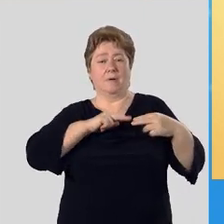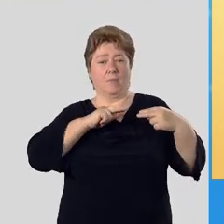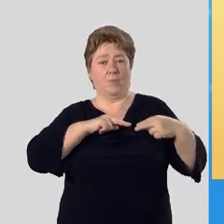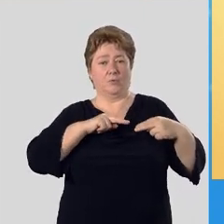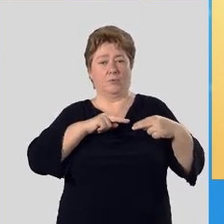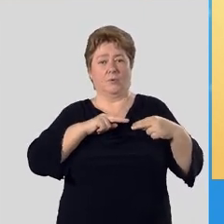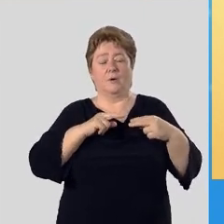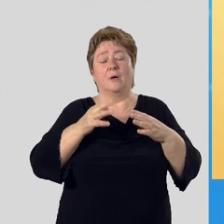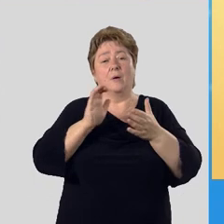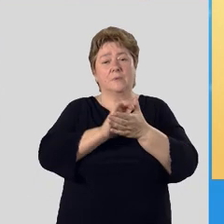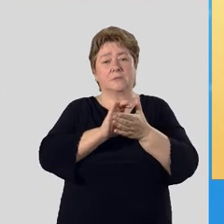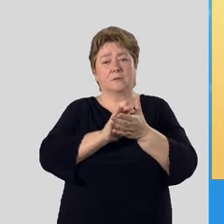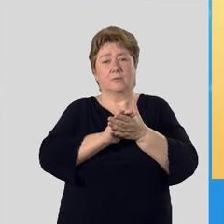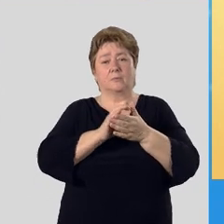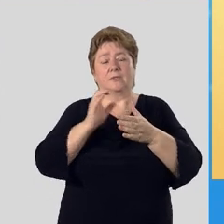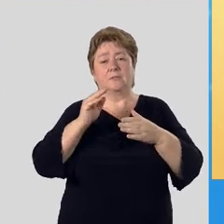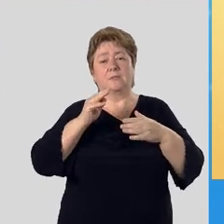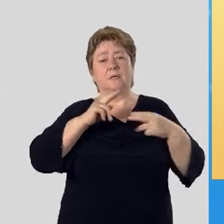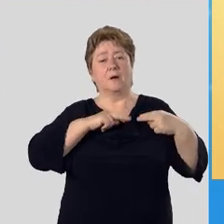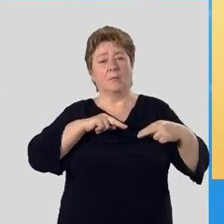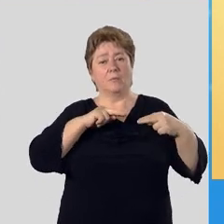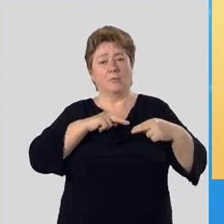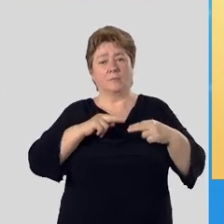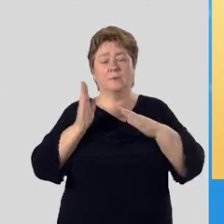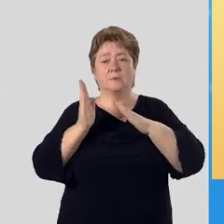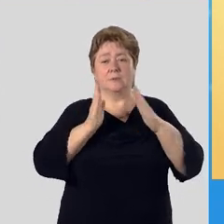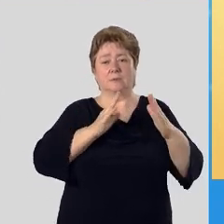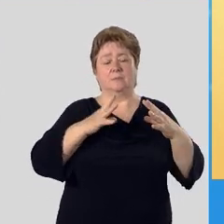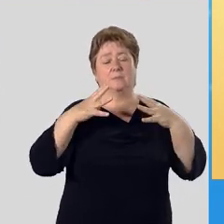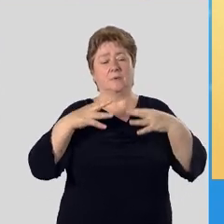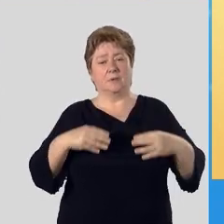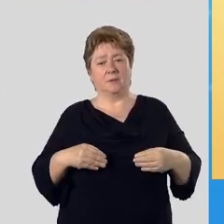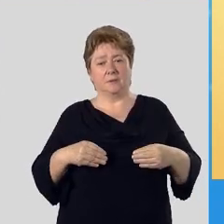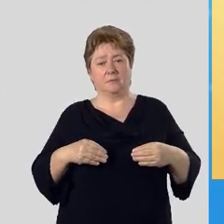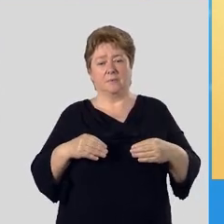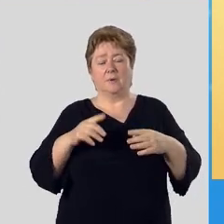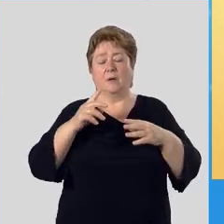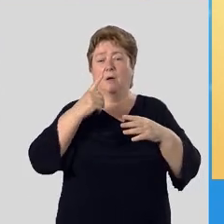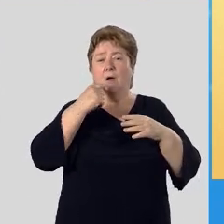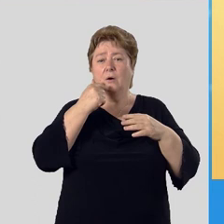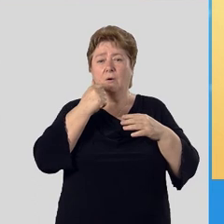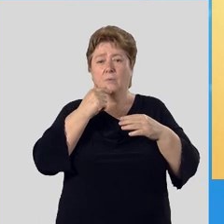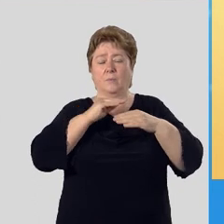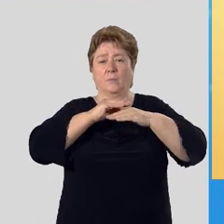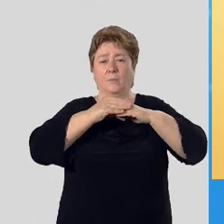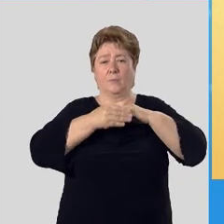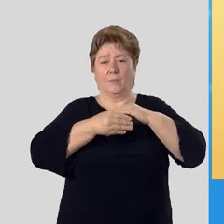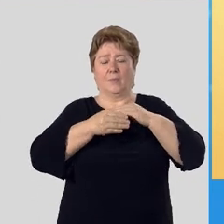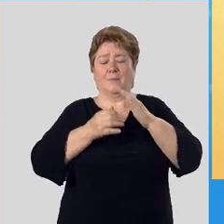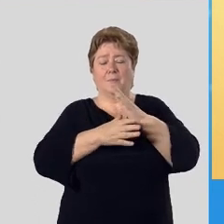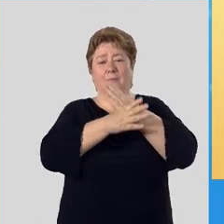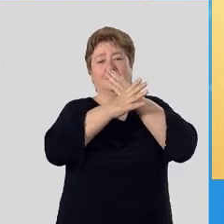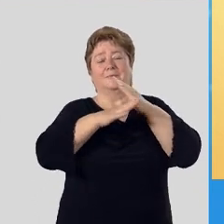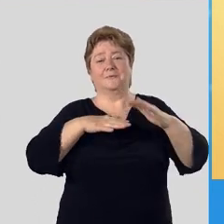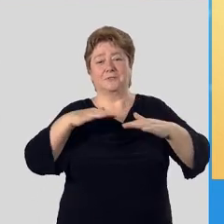функцию. Познакомились с физиологическими системами организма, покровной системой, системой опоры